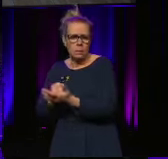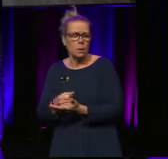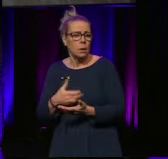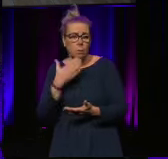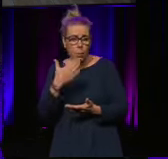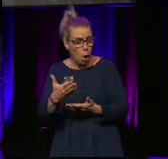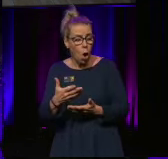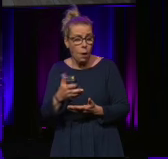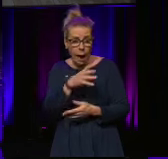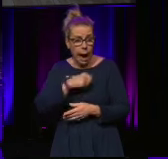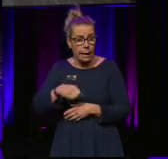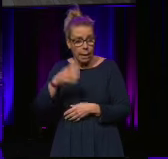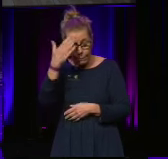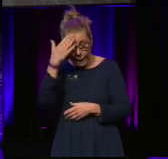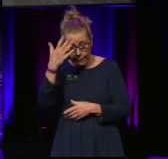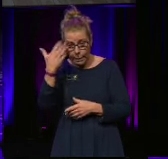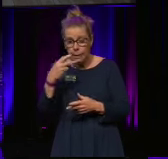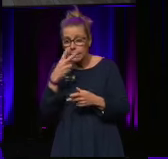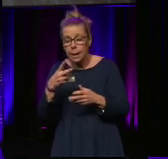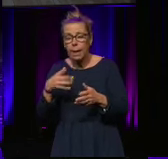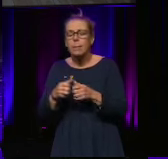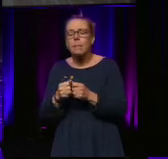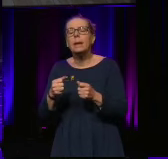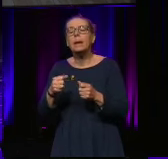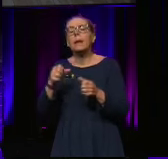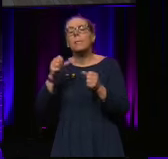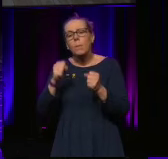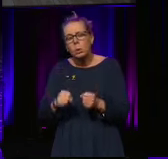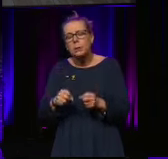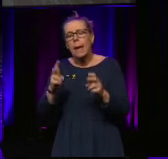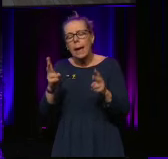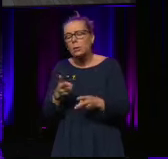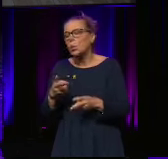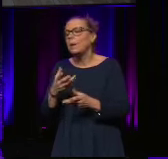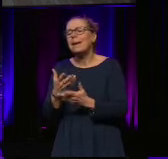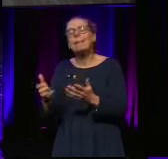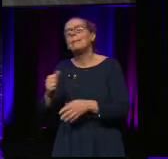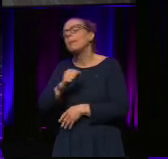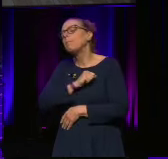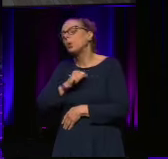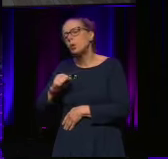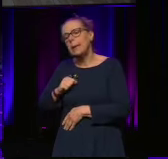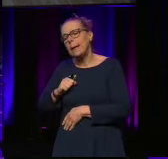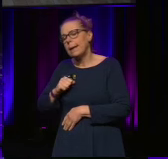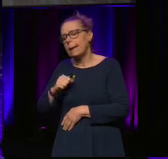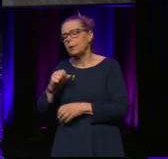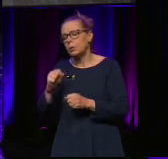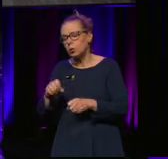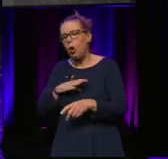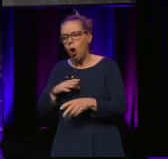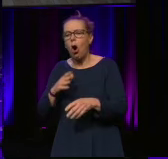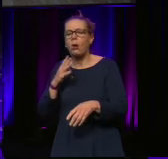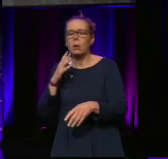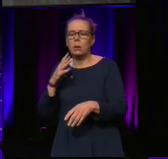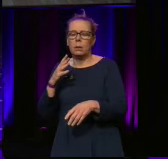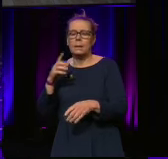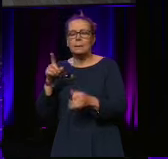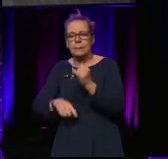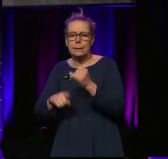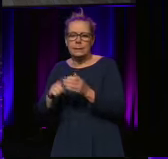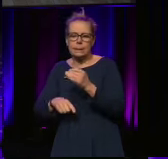jättebra. Men man måste nå sista punkten att det inte är regeringen som ska ha det avgörande vem som